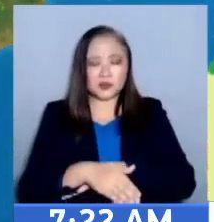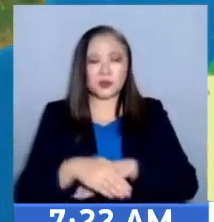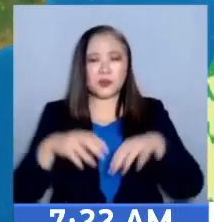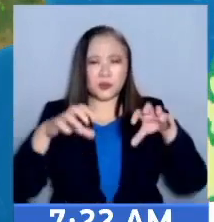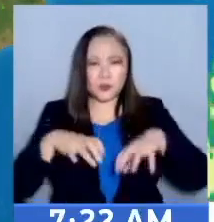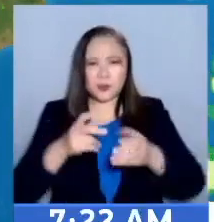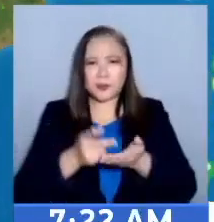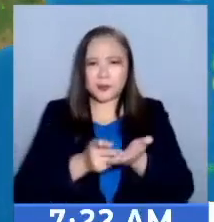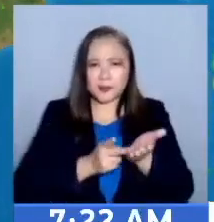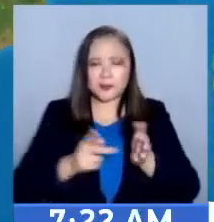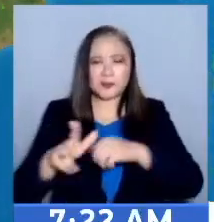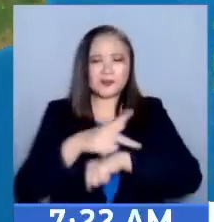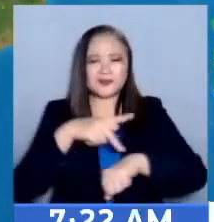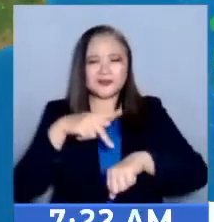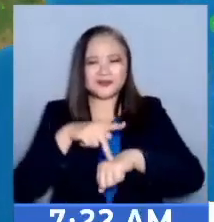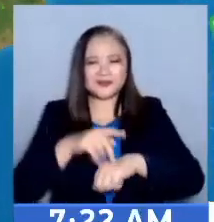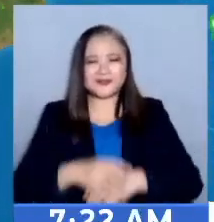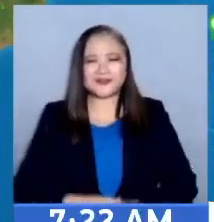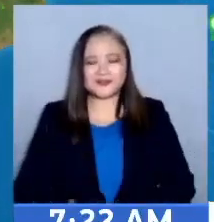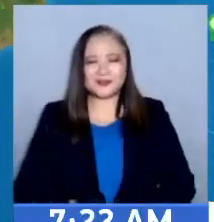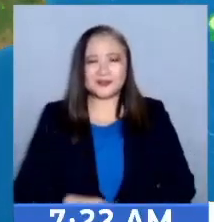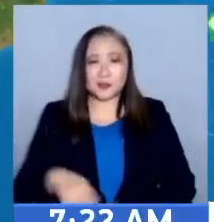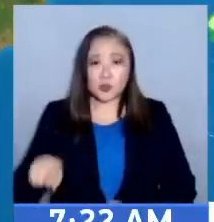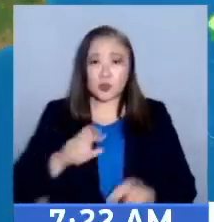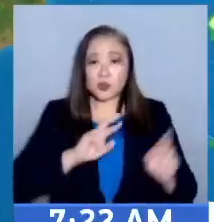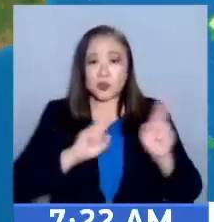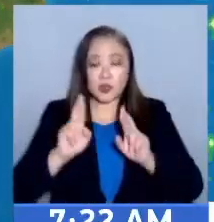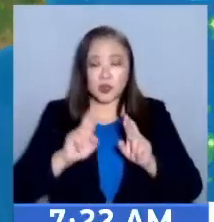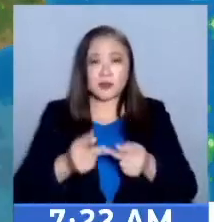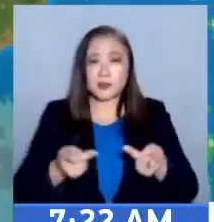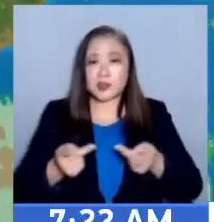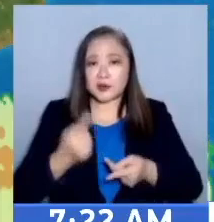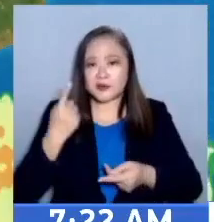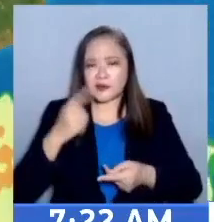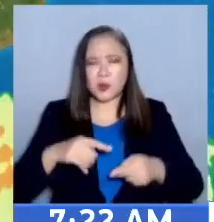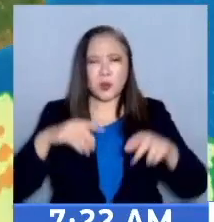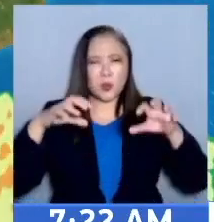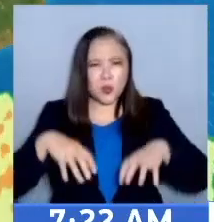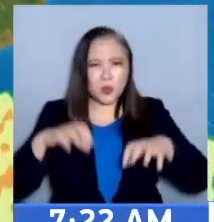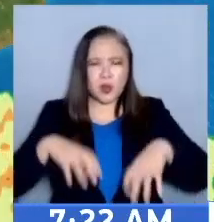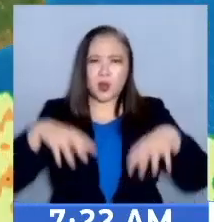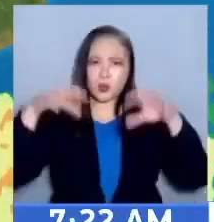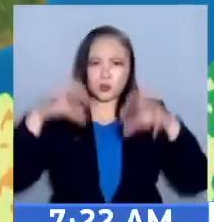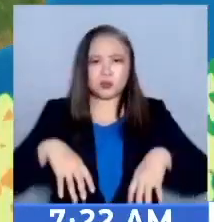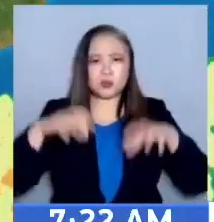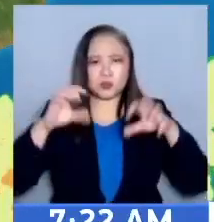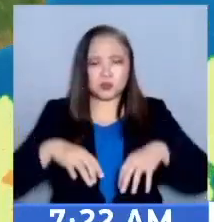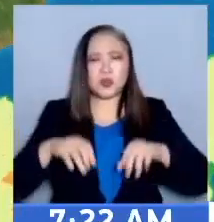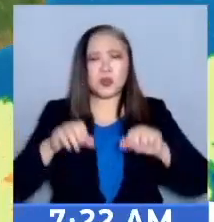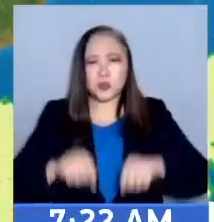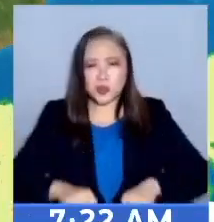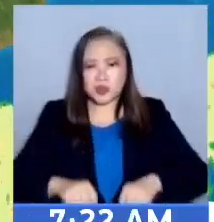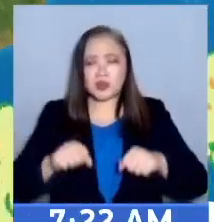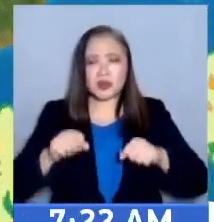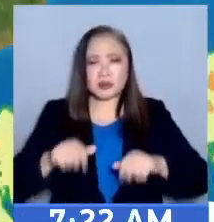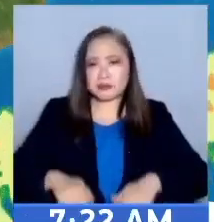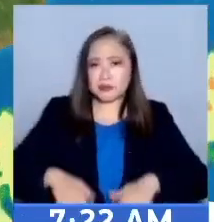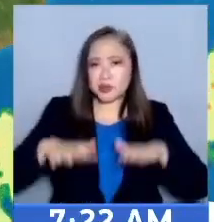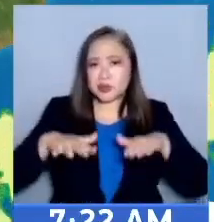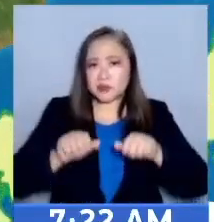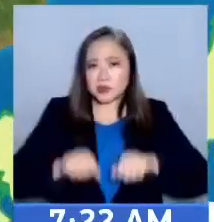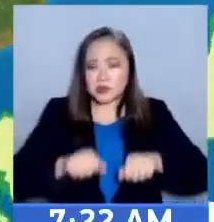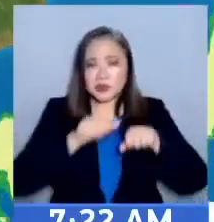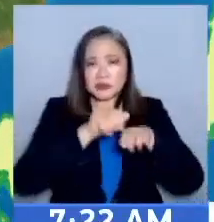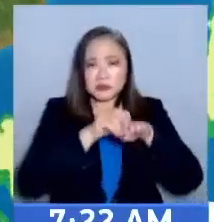bansa. Maghanda ang ilang lugar mula sa banta ng heavy to intense rain sa maaaring magdulot ng pagbaha o kaya naman ay landslide.